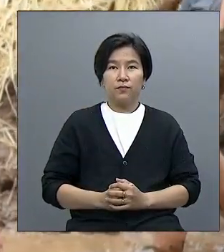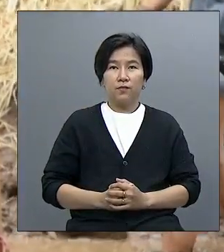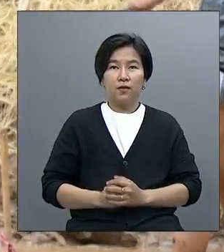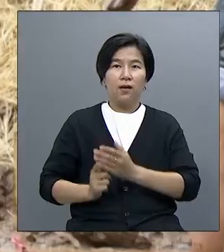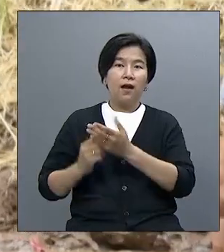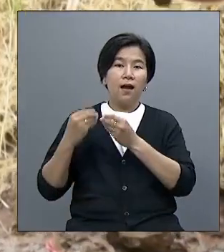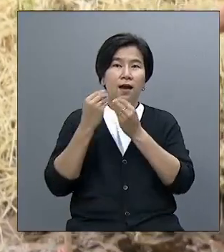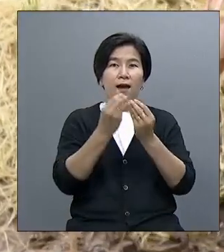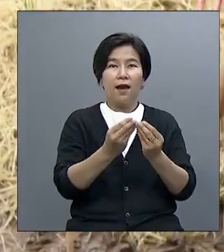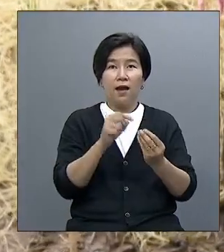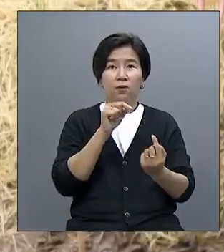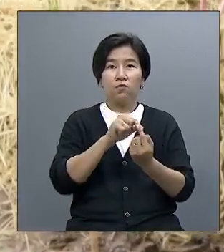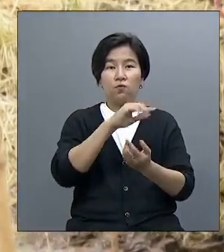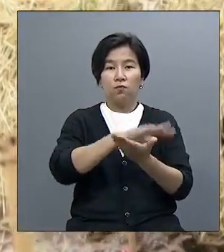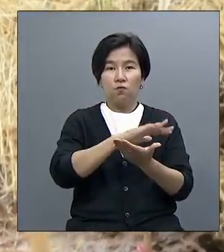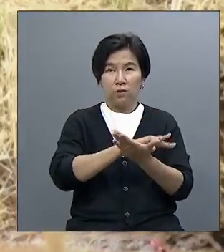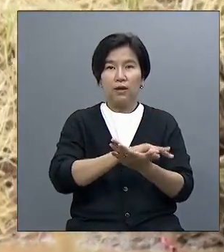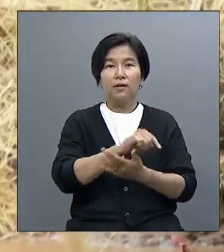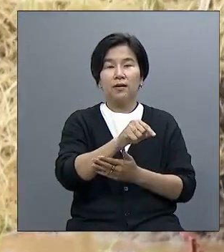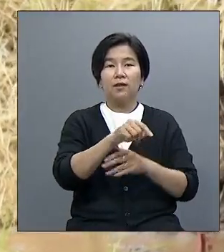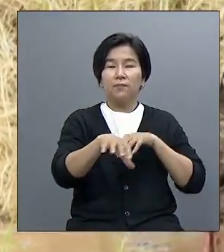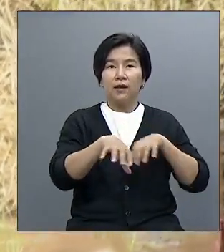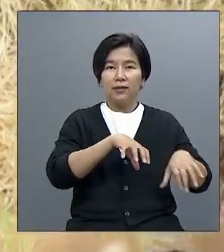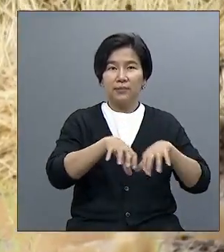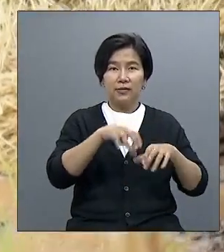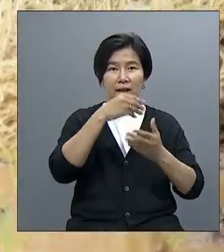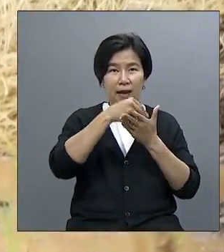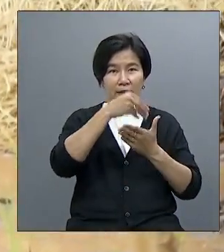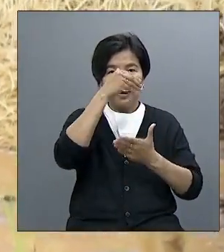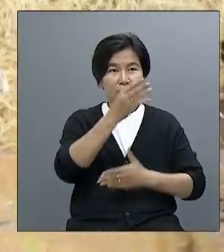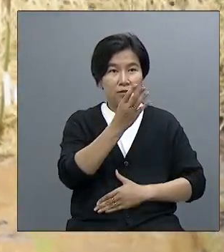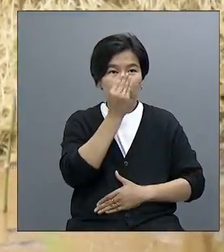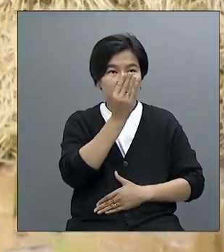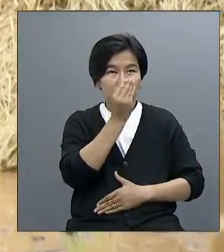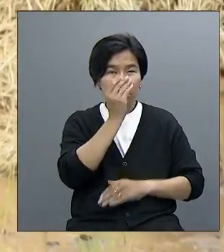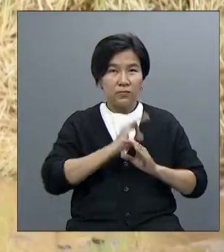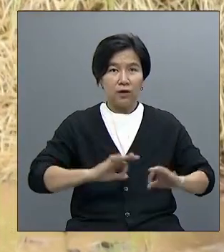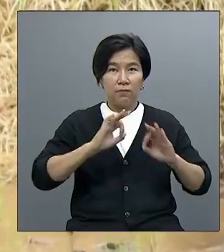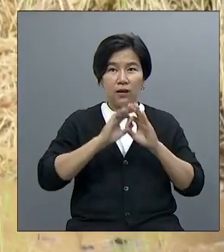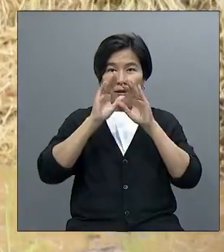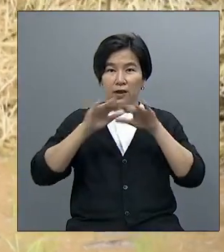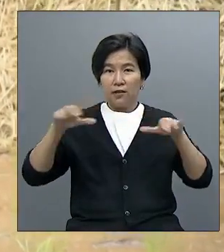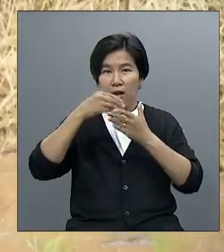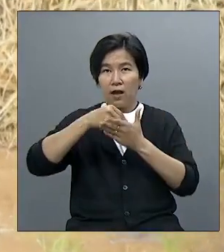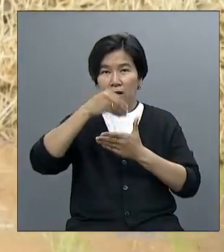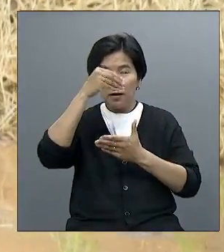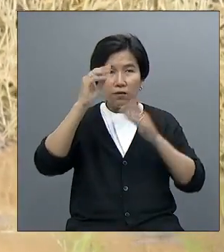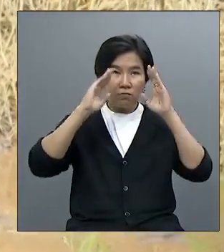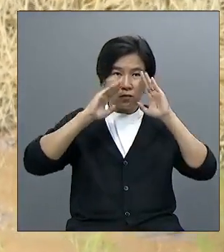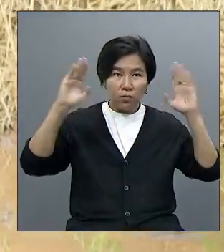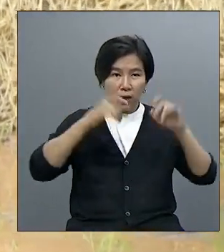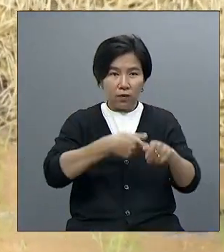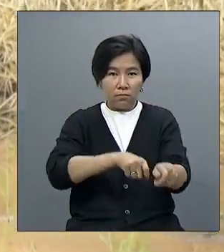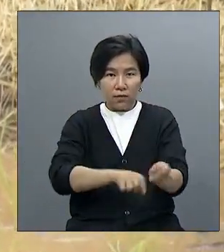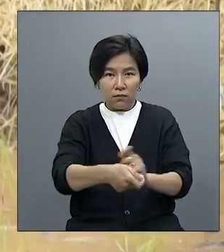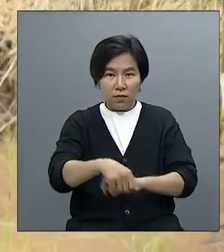ให้กับสถานศึกษาได้จัดการเรียนการสอนที่มีการมุ่งเน้นให้นักเรียนได้เรียนรู้แล้วก็ได้มีการลงมือปฏิบัติจริ